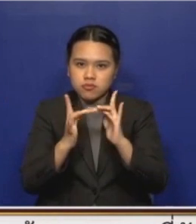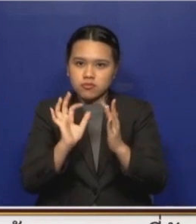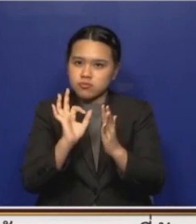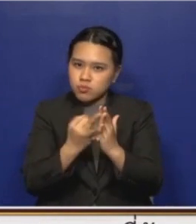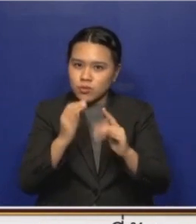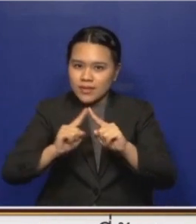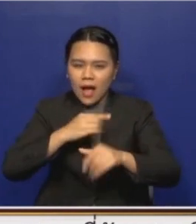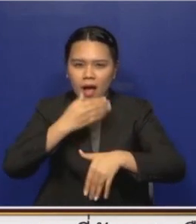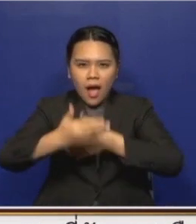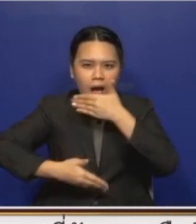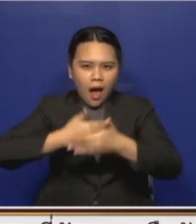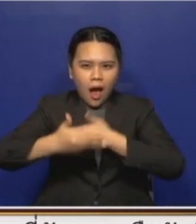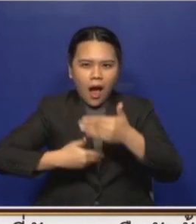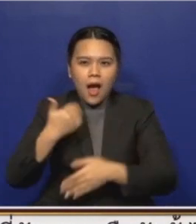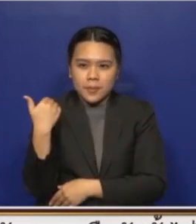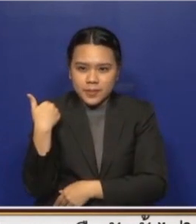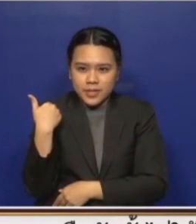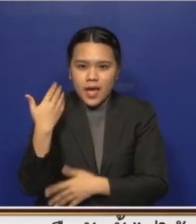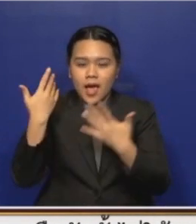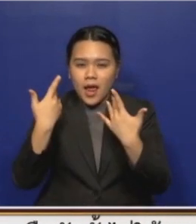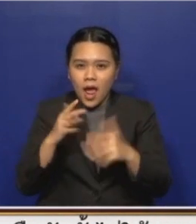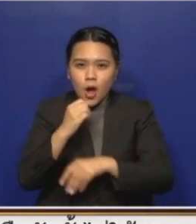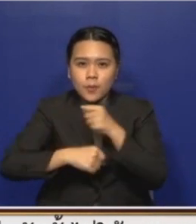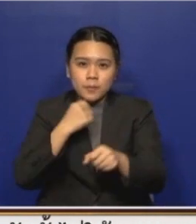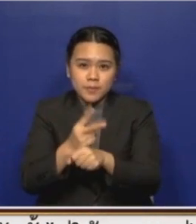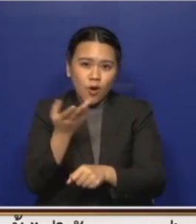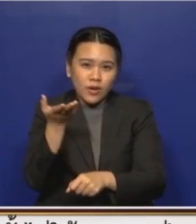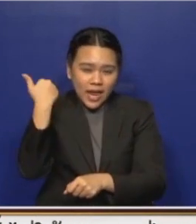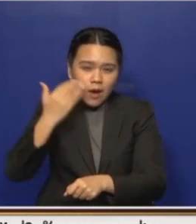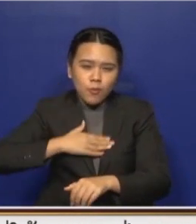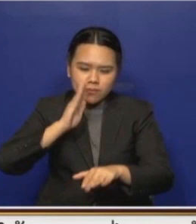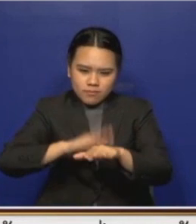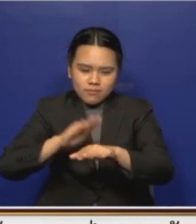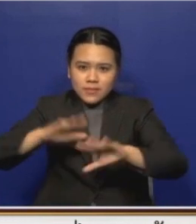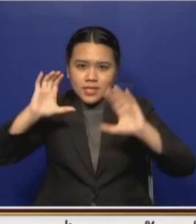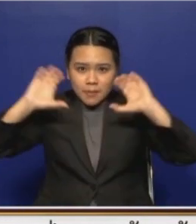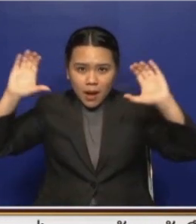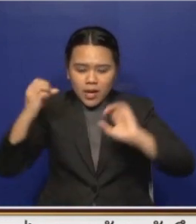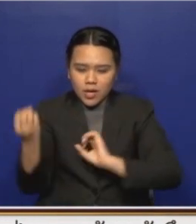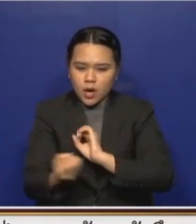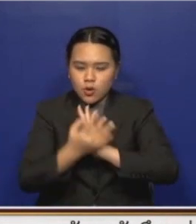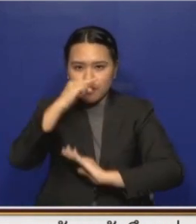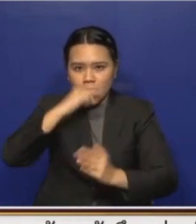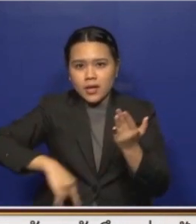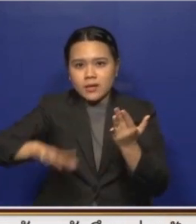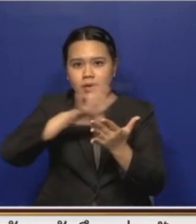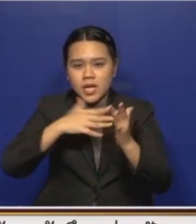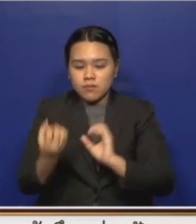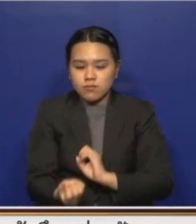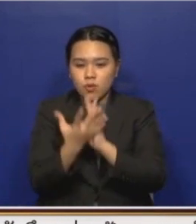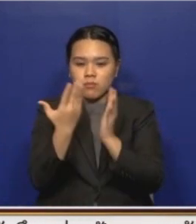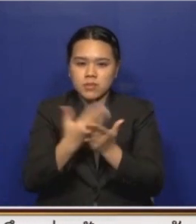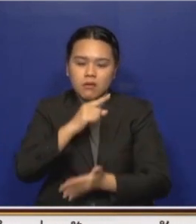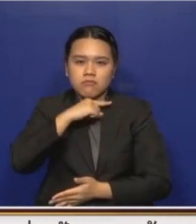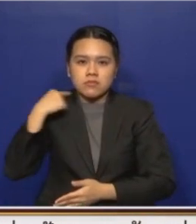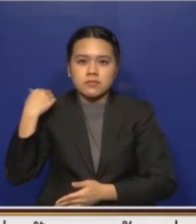เสียหายฮะแต่ยังคงนิ่งเฉยอยู่อันนี้ผมบอกเลยนะนี่คือความผิดอย่างมหันต์ของรัฐ